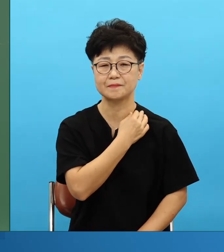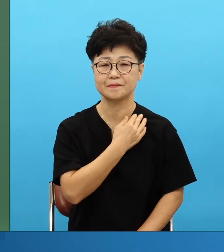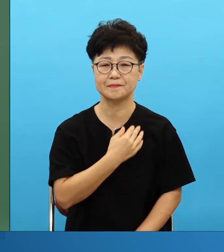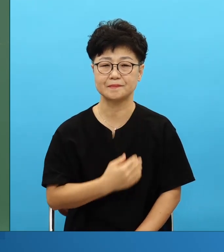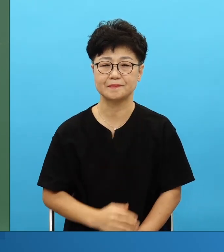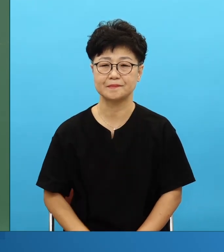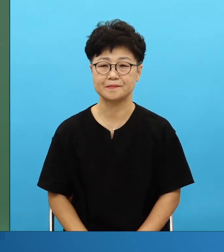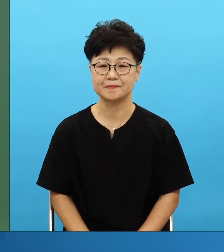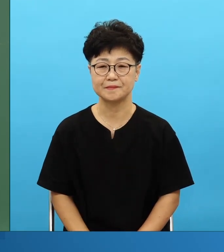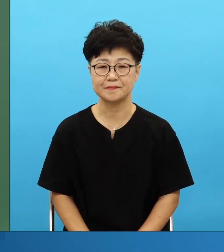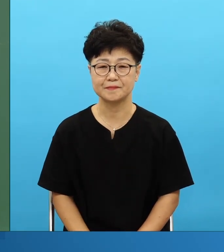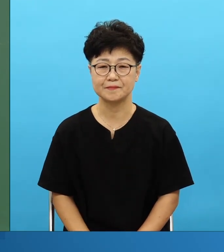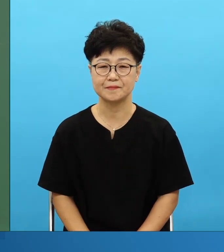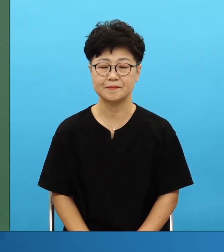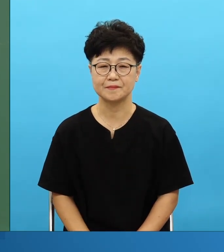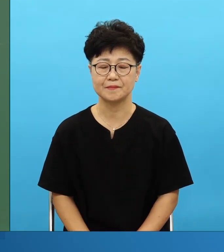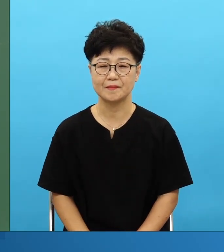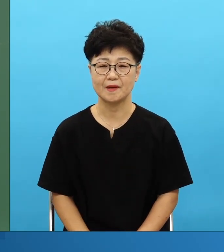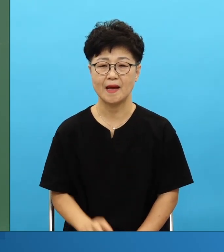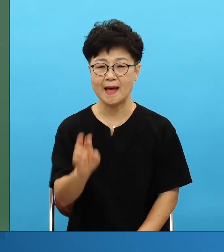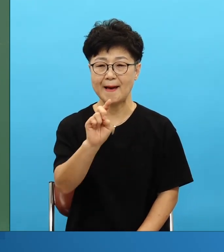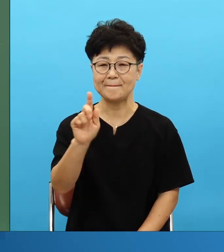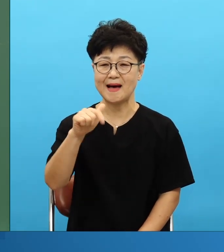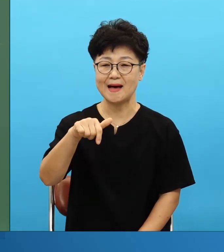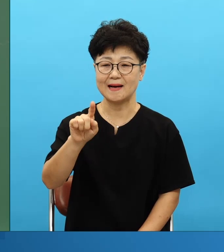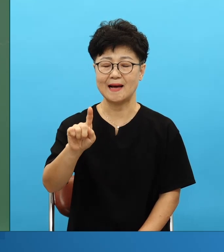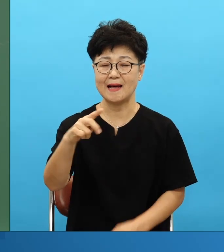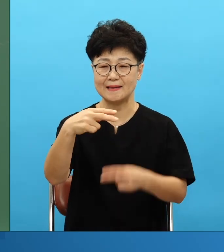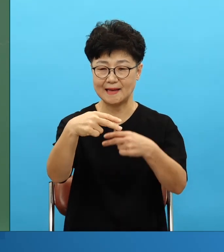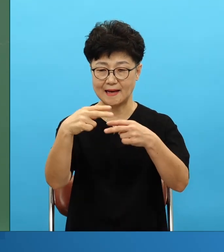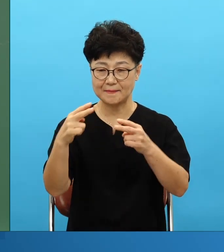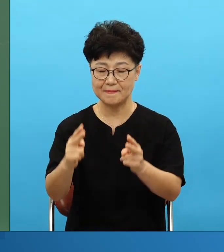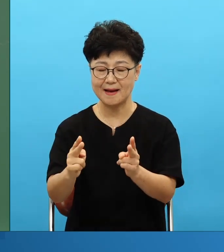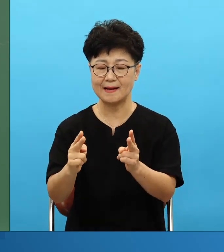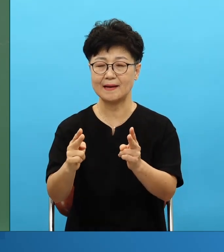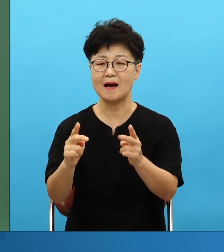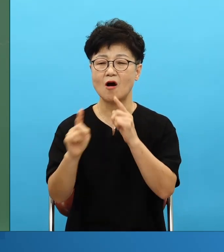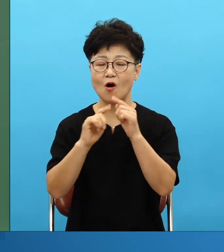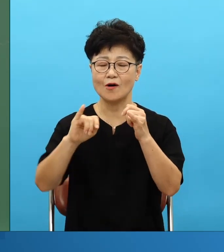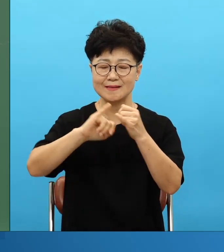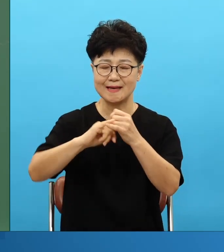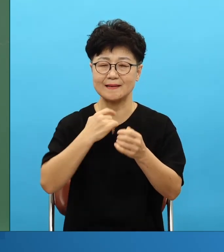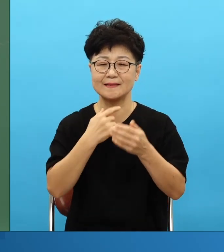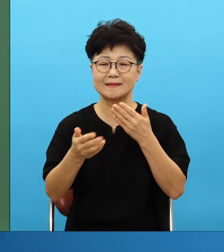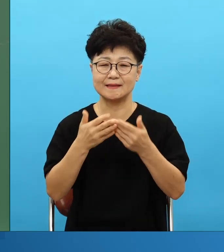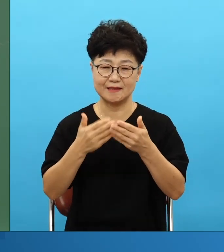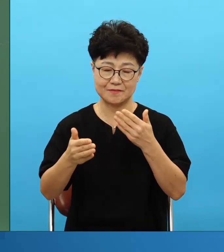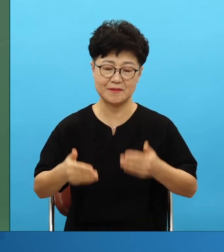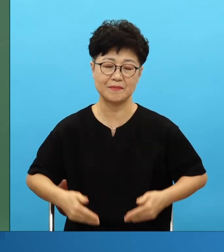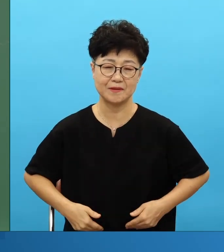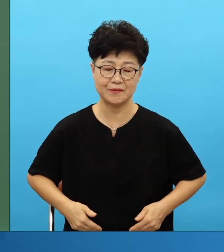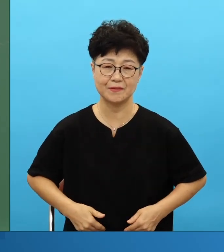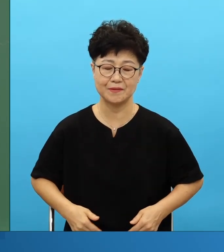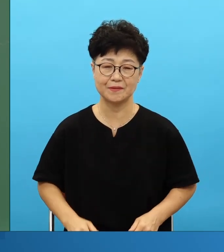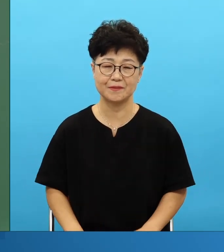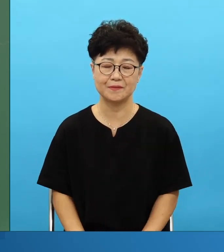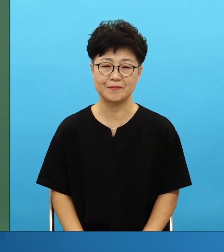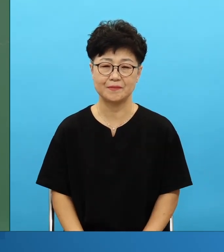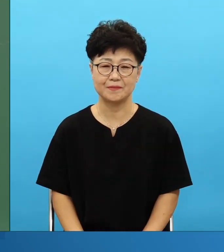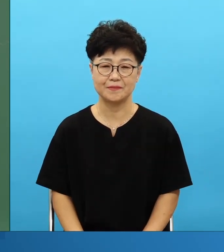마가다락방에 주는 언약 이게 우리에게 체험되어야 되는 거죠. the covenant that arose in Mark's upper room, we must experience that. 이거는 그야말로